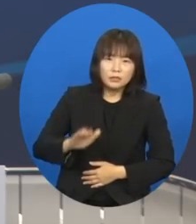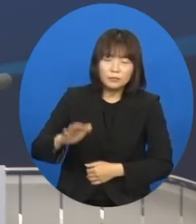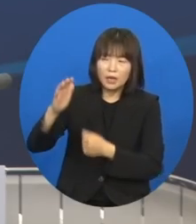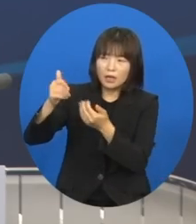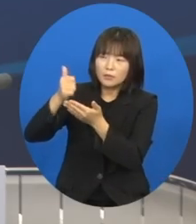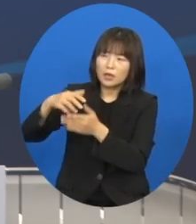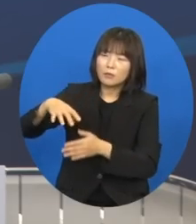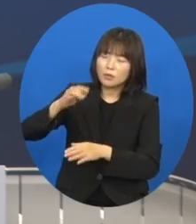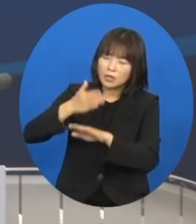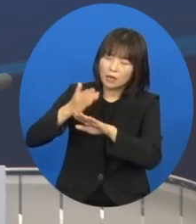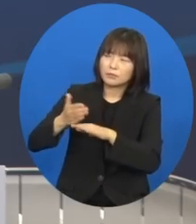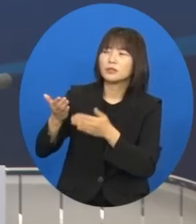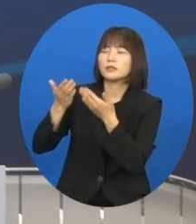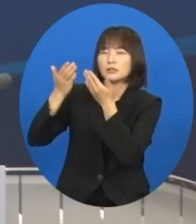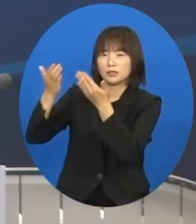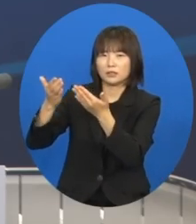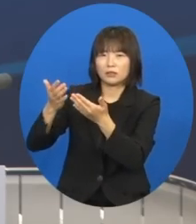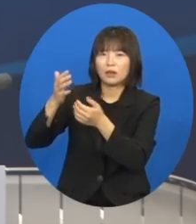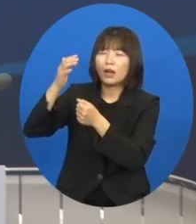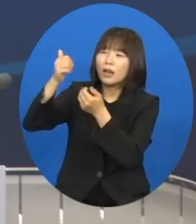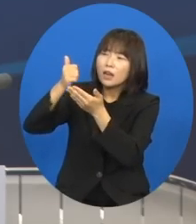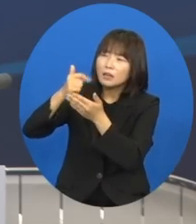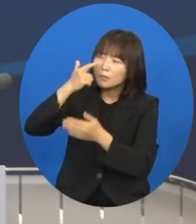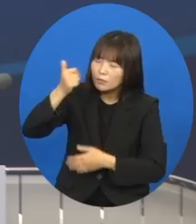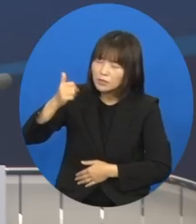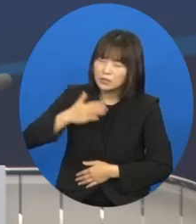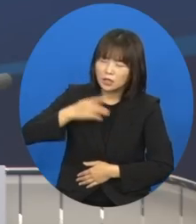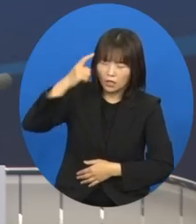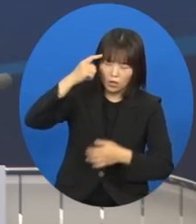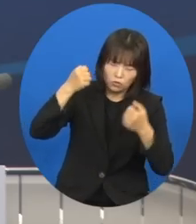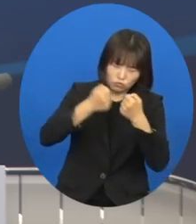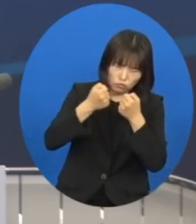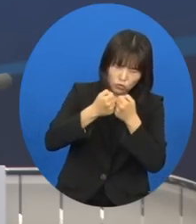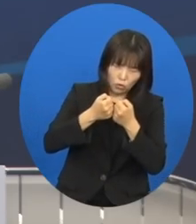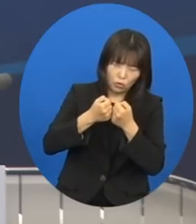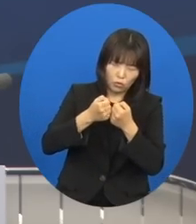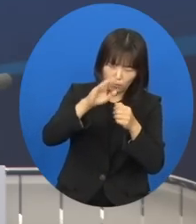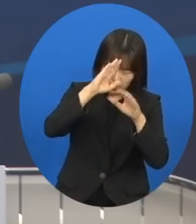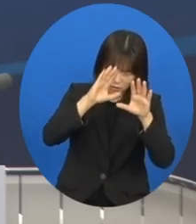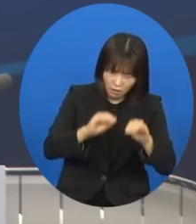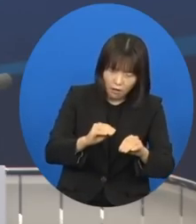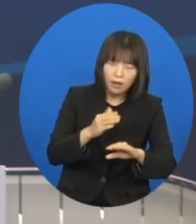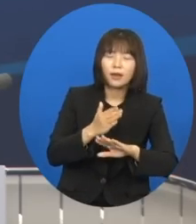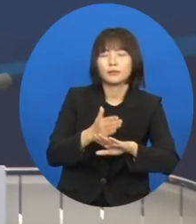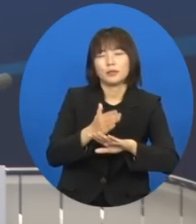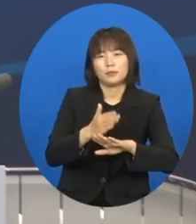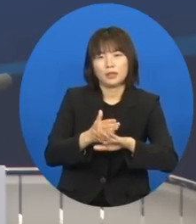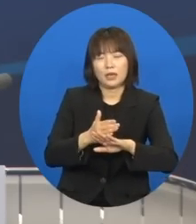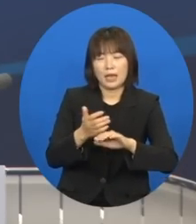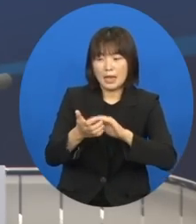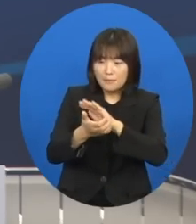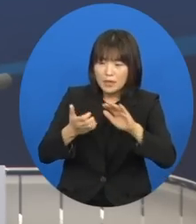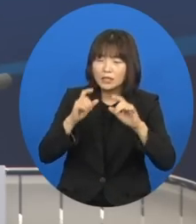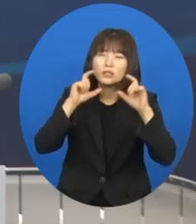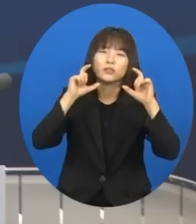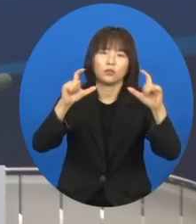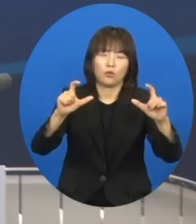감사를 올려드리는 거예요. 하나님 아버지, 제 두통을 고쳐주시면 감사합니다. 미리 선포하는